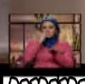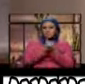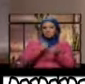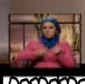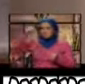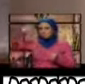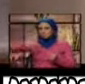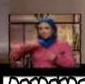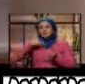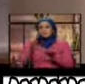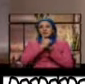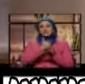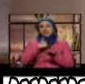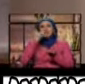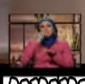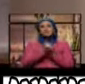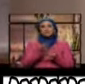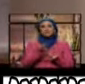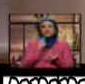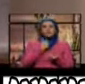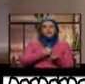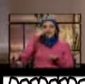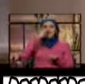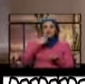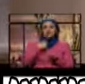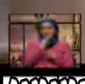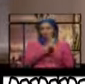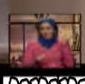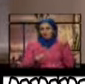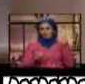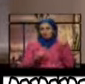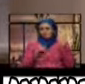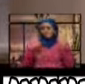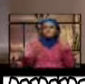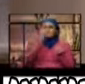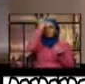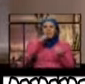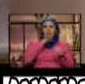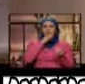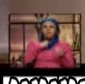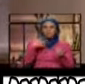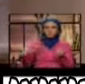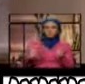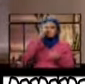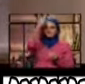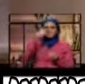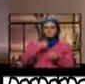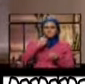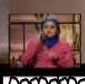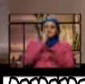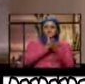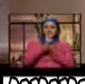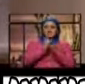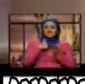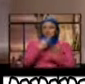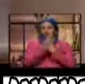من ولا توديه عند مدرسه ثانيه، الاطمئنان بتاعك هيكون اكثر لانك بتطمئن من صاحب المدرسه واداره المدرسه وفي قرابه، ولله